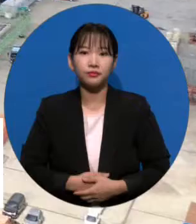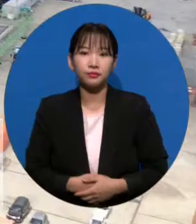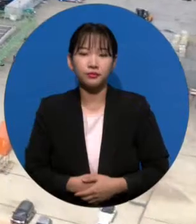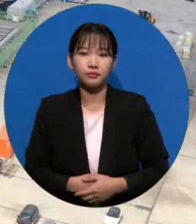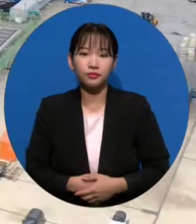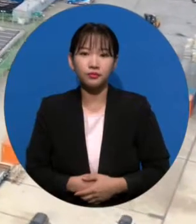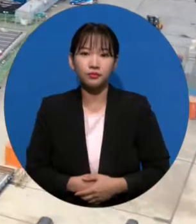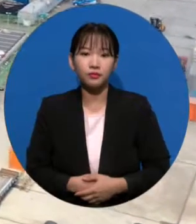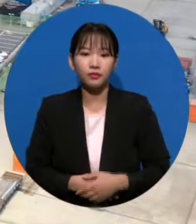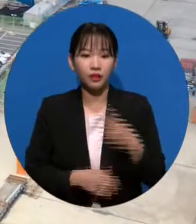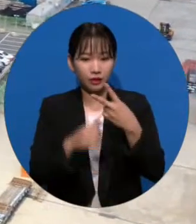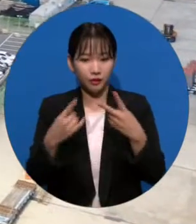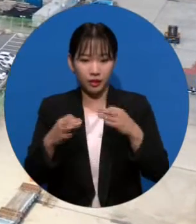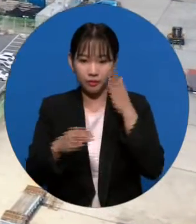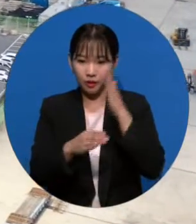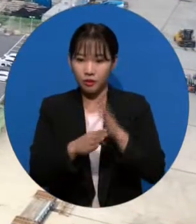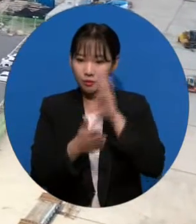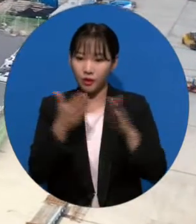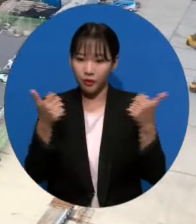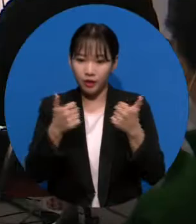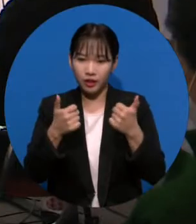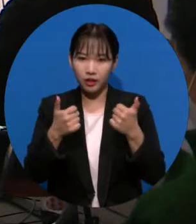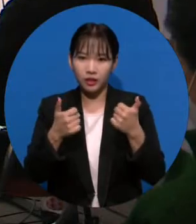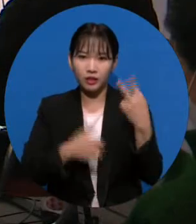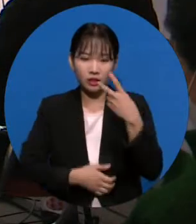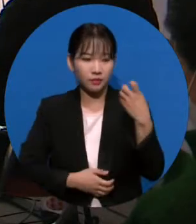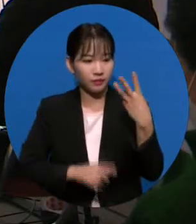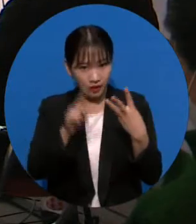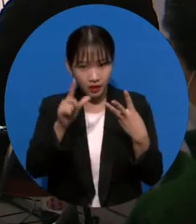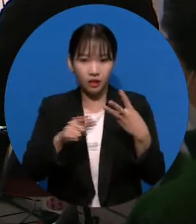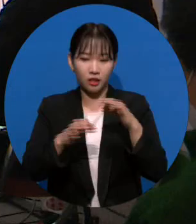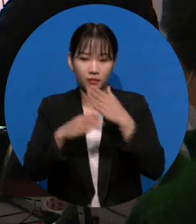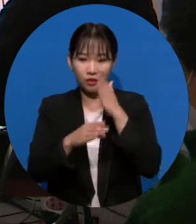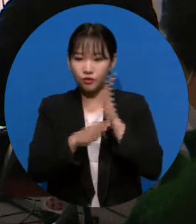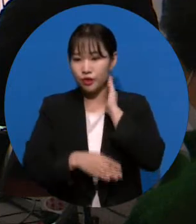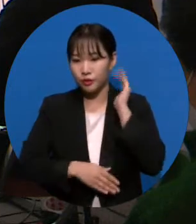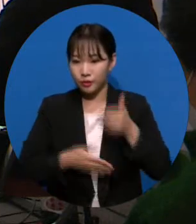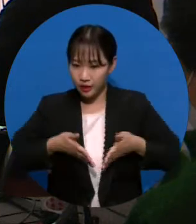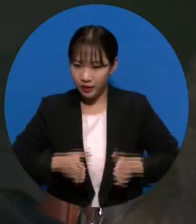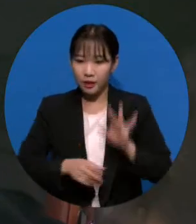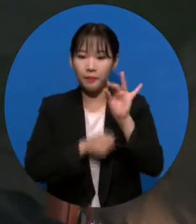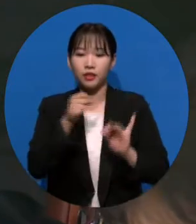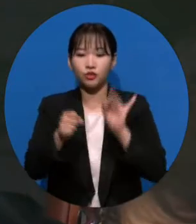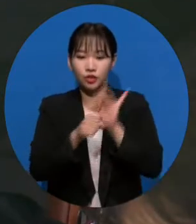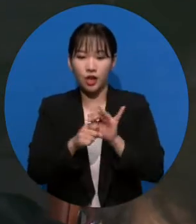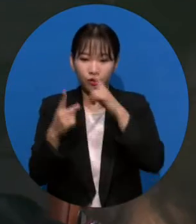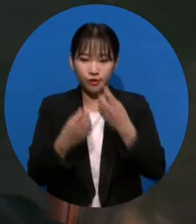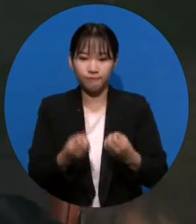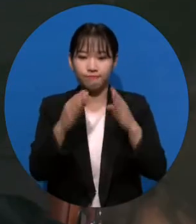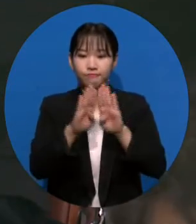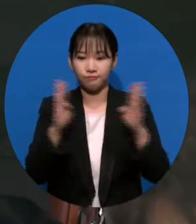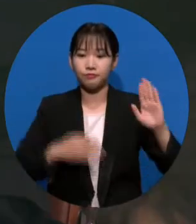노력하겠습니다. 제2회 김대중 평화회의는 오는 2023년 김대중 대통령 탄생 100주년 기념 행사로